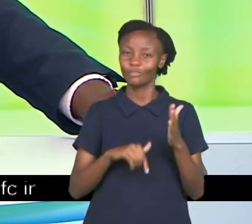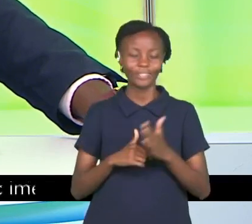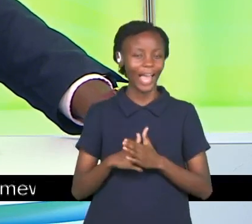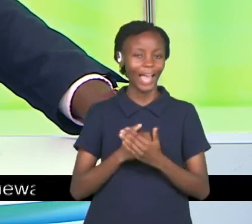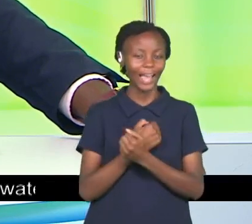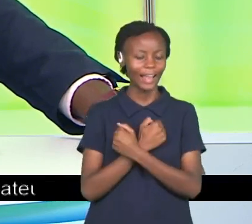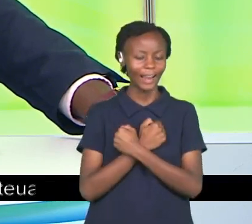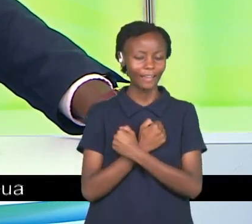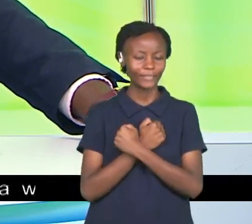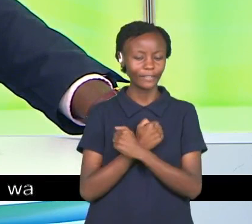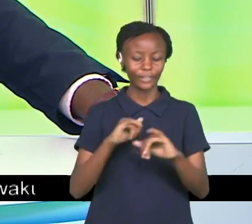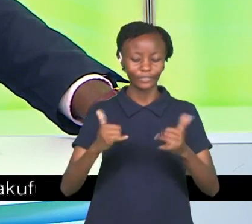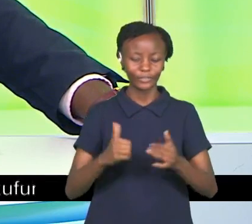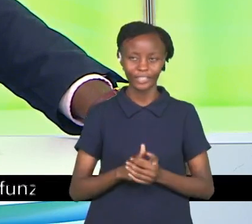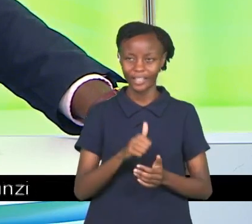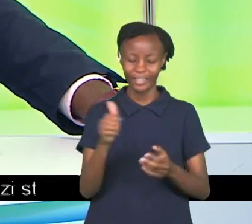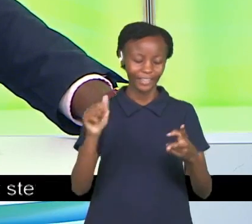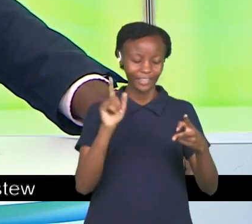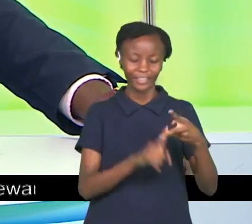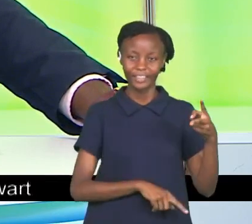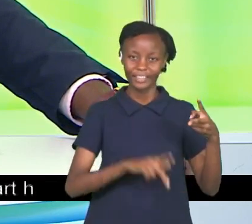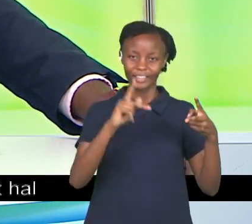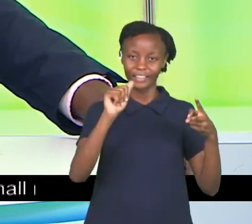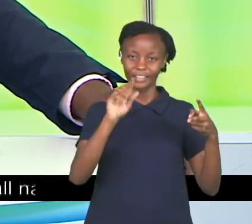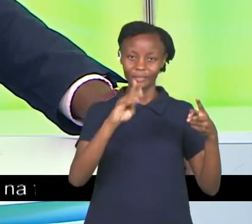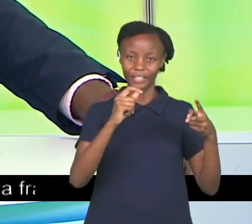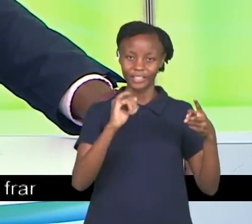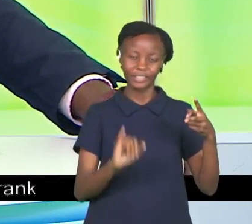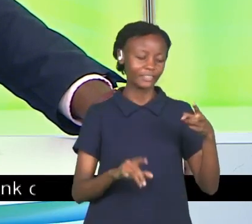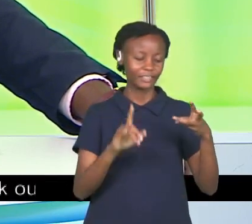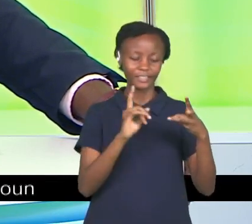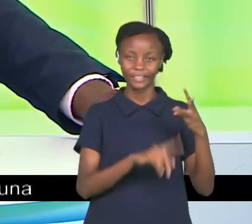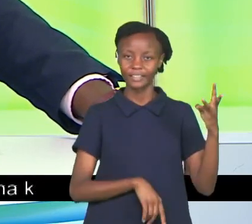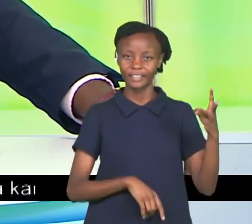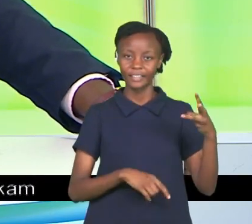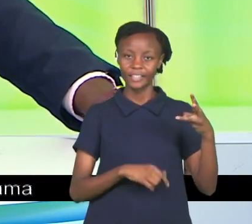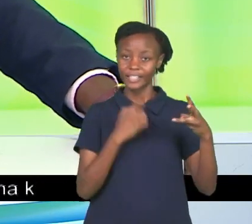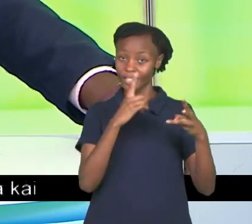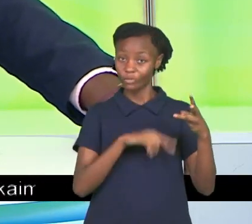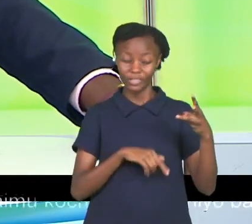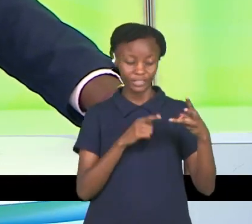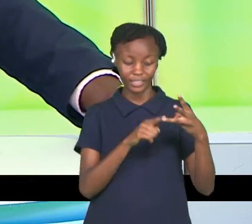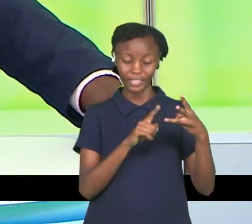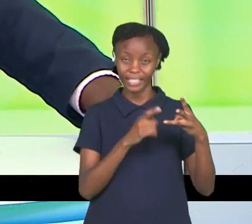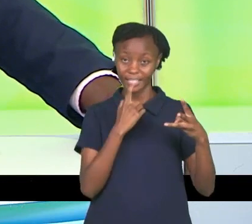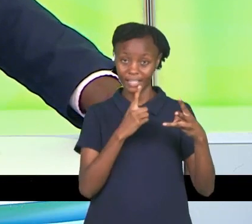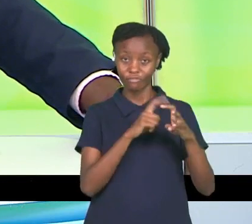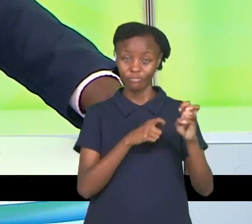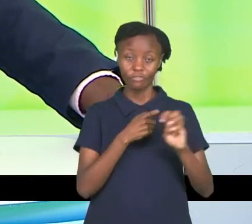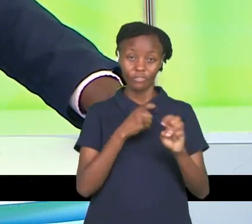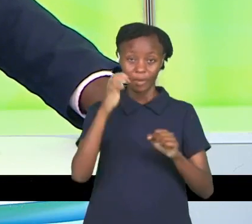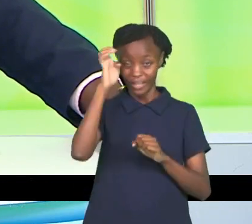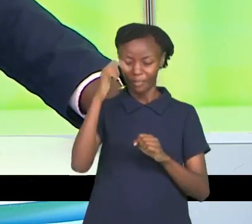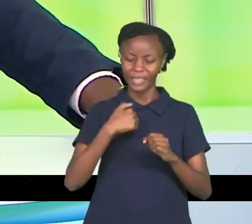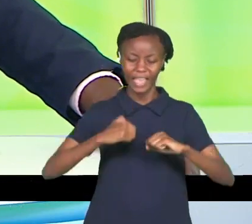taarifa. Vile vile huyu anatazama kutoka maeneo ya Kabati. Anthony Kairu anatazama kutoka, anasema kwamba Anthony Kairu anatazama kutoka Eldoret, nimefurahishwa